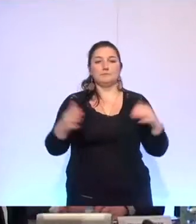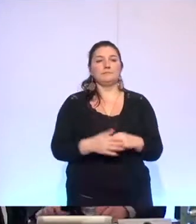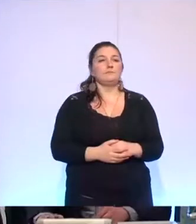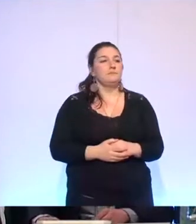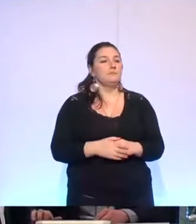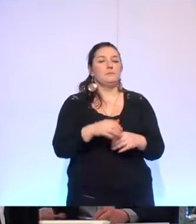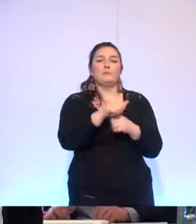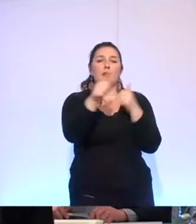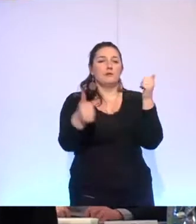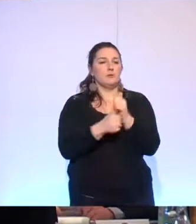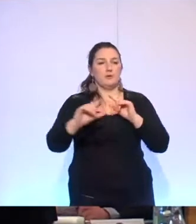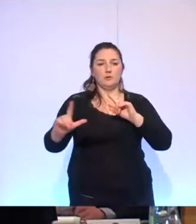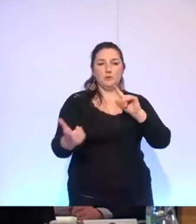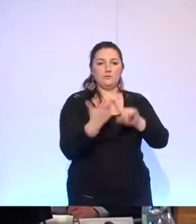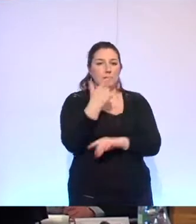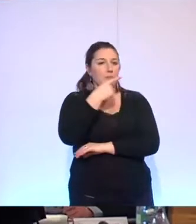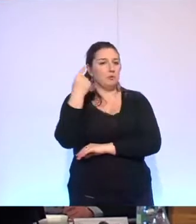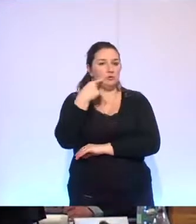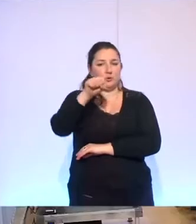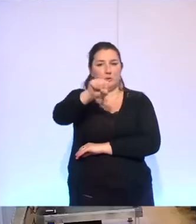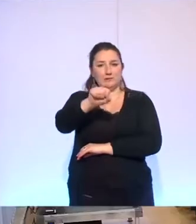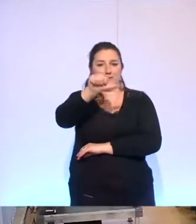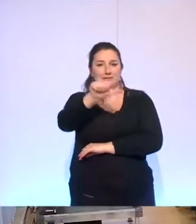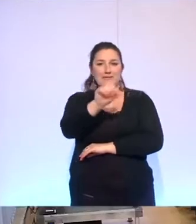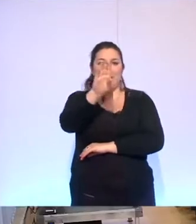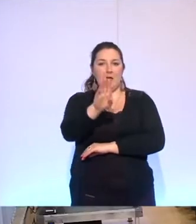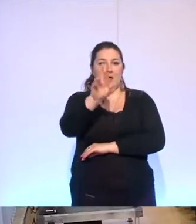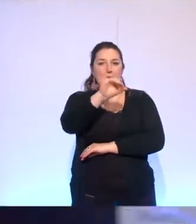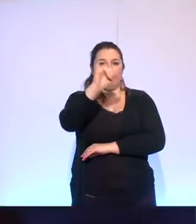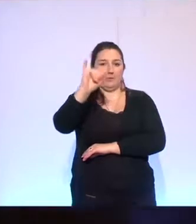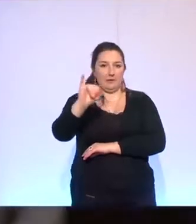Deuxième adjoint, Hakim Sabri, adjoint aux finances.